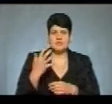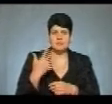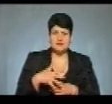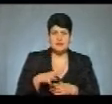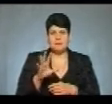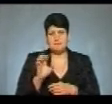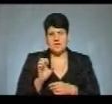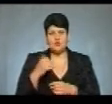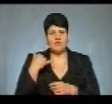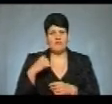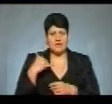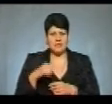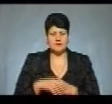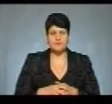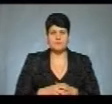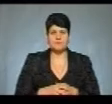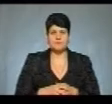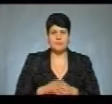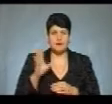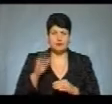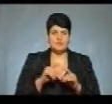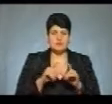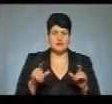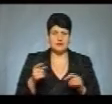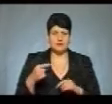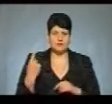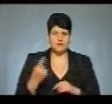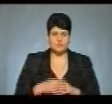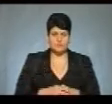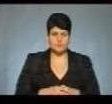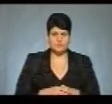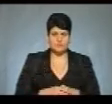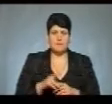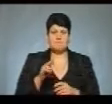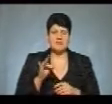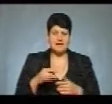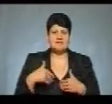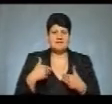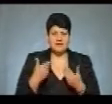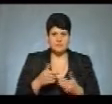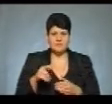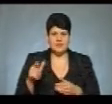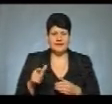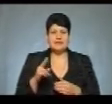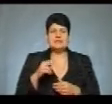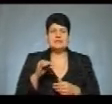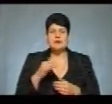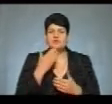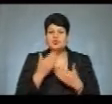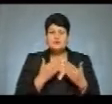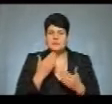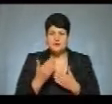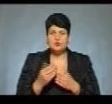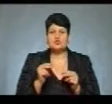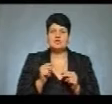450-500 викликів по цілій станції Тернопільської області. При зверненні громадян диспетчер розпитує, чи